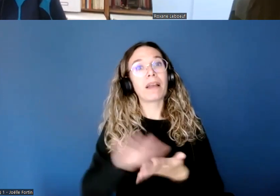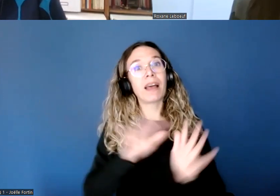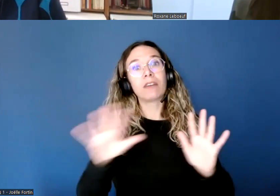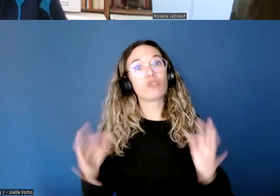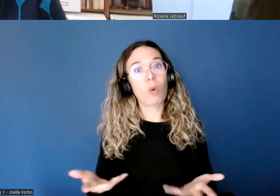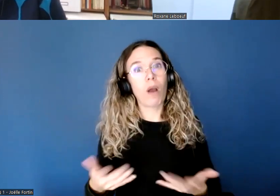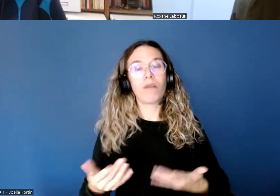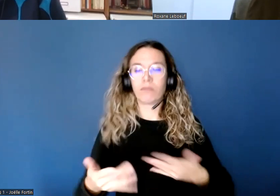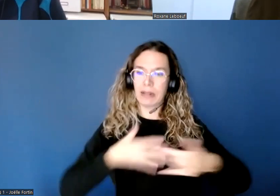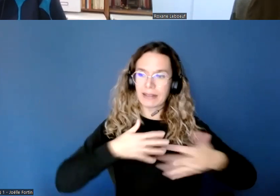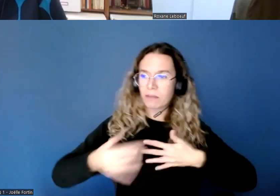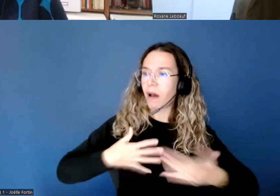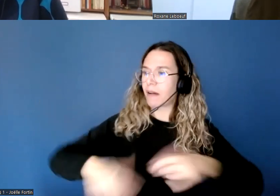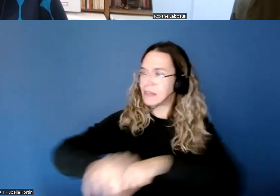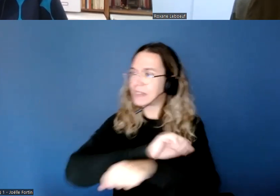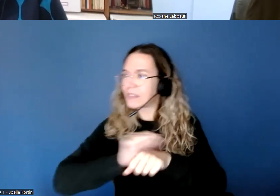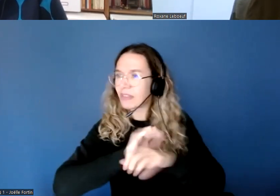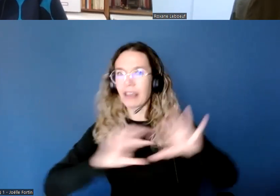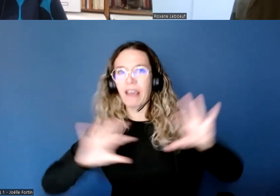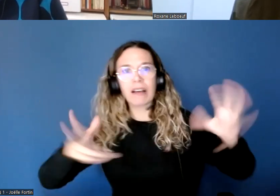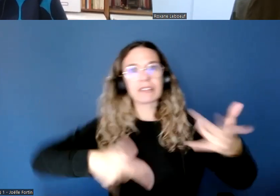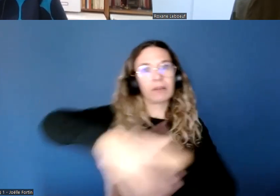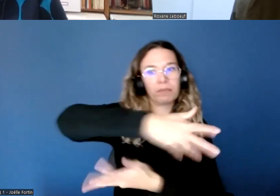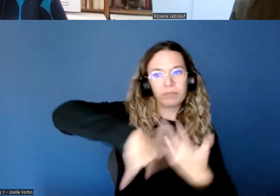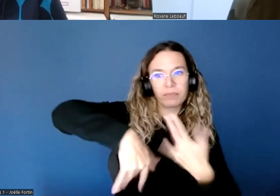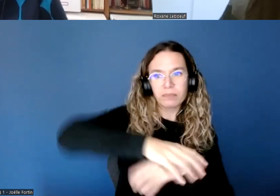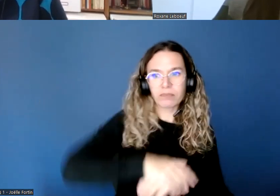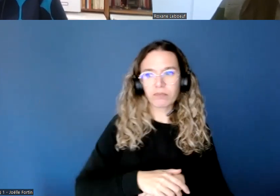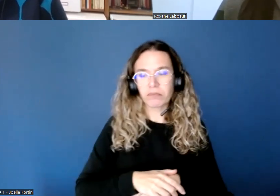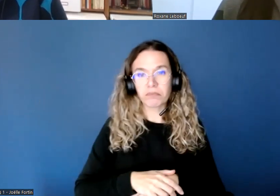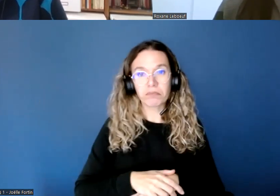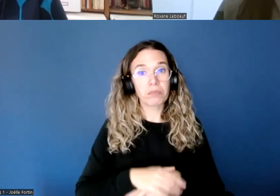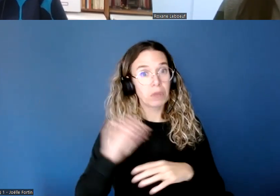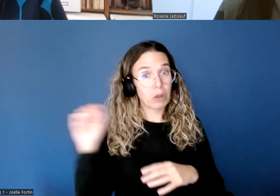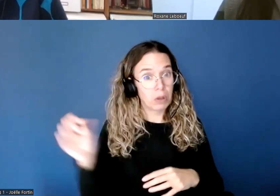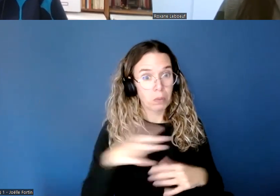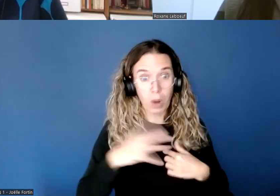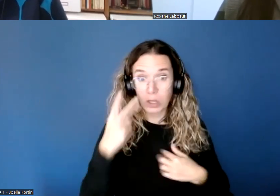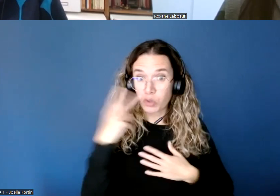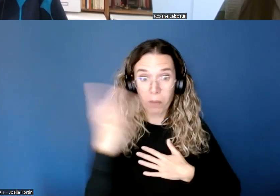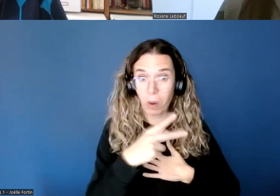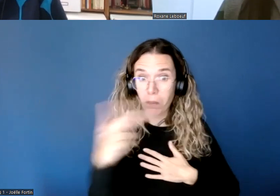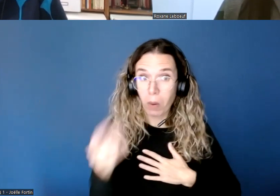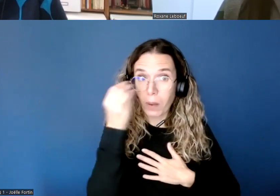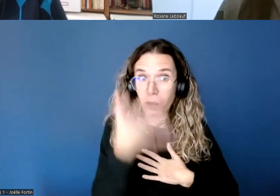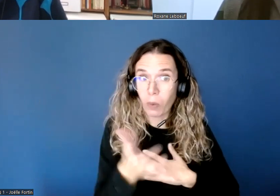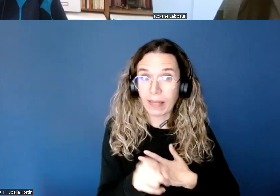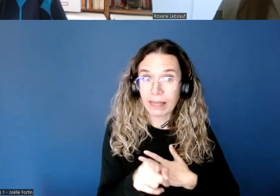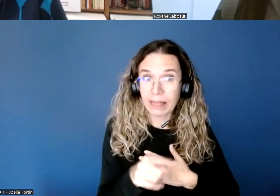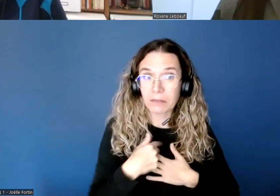certain nombre d'espaces et d'activités. Je ne sais pas si c'est la même chose pour tout le monde, mais moi, Roxane, je ne vois pas le PowerPoint.